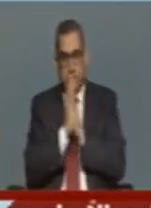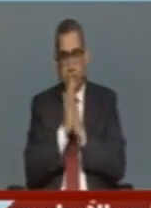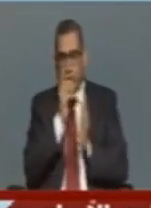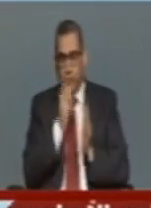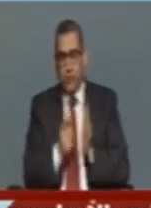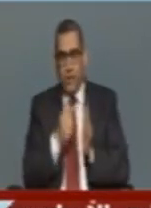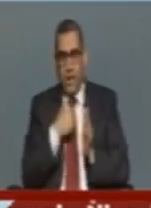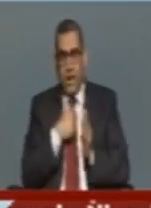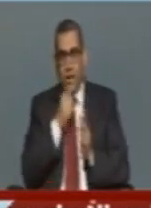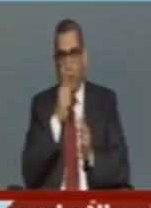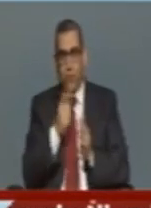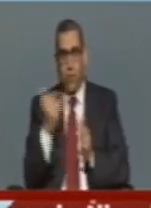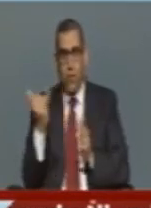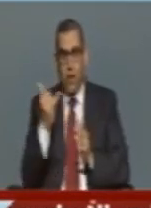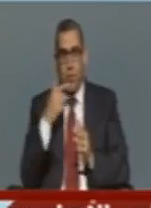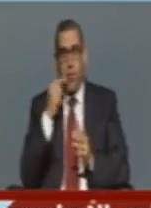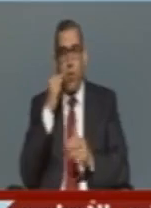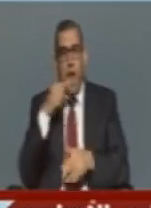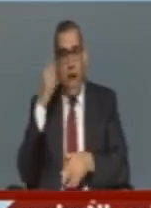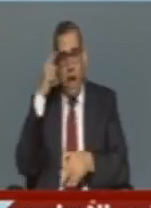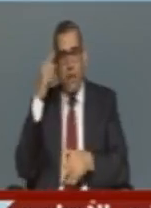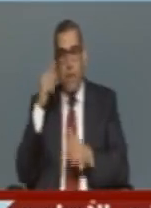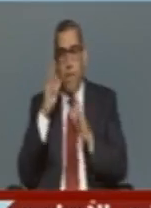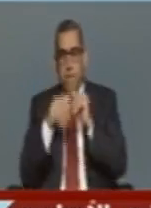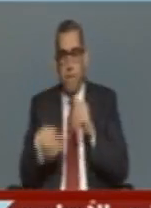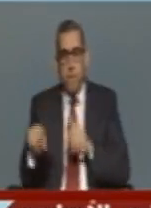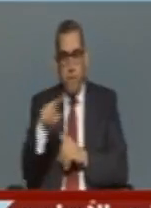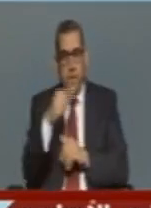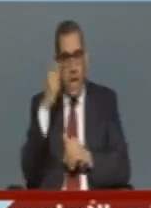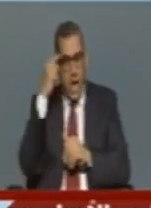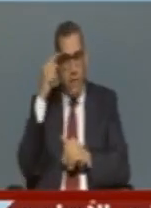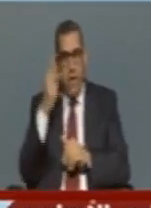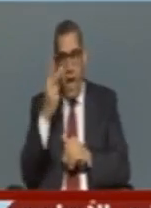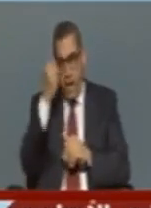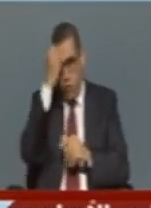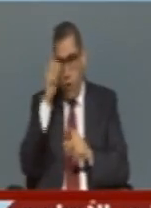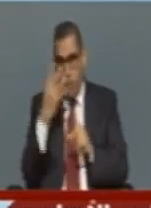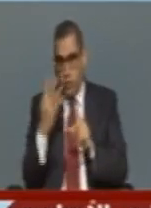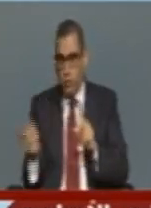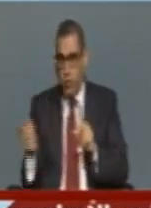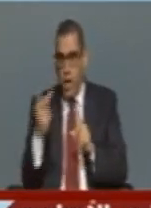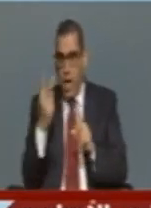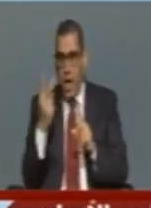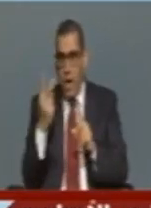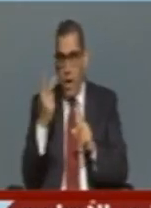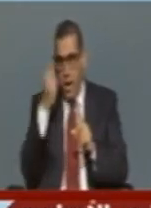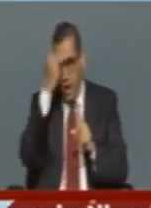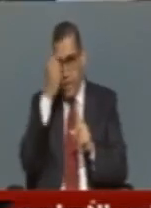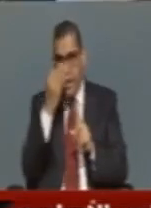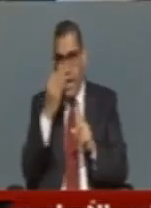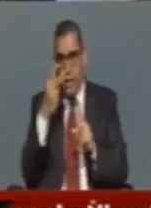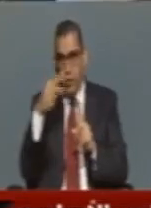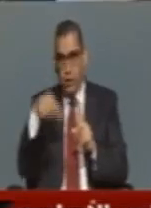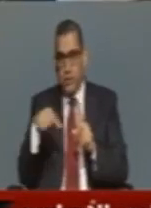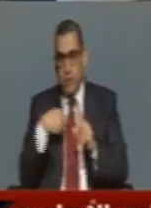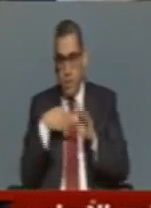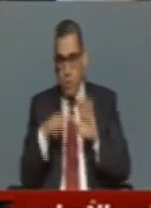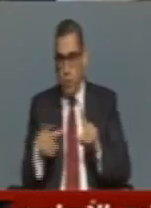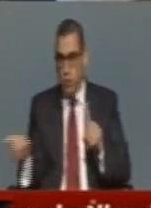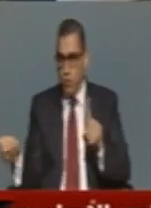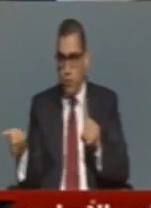عايز أقول رغم كل الظروف اللي البلد فيها من 2014 ل 2023 اللي هو احنا دلوقتي،